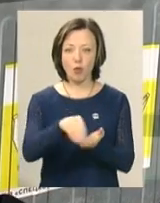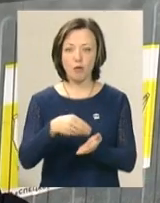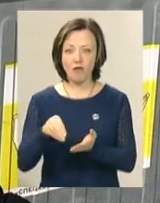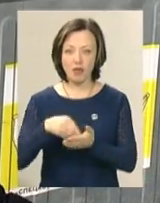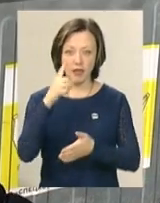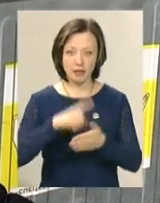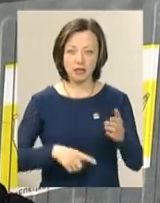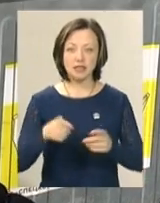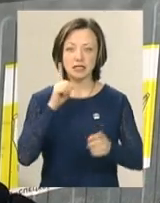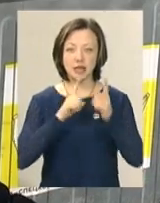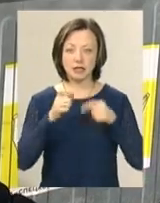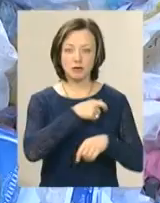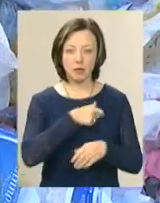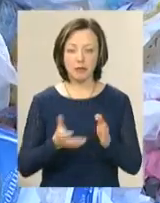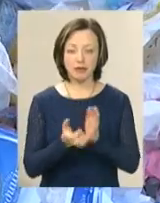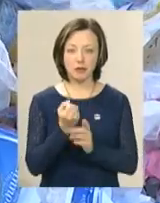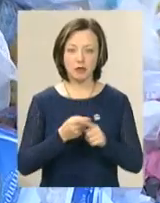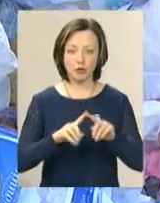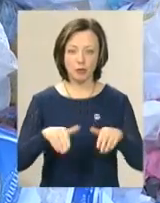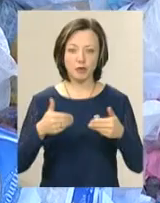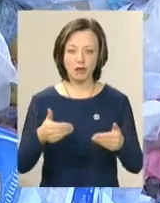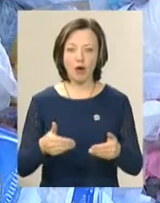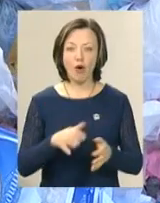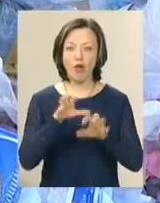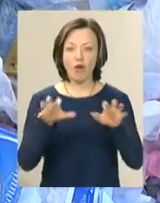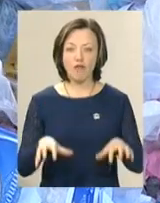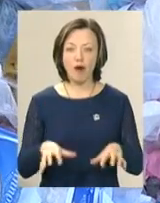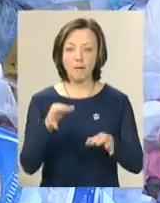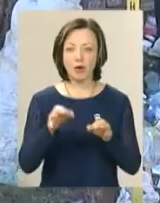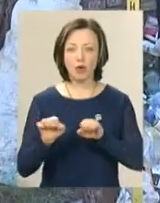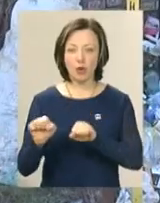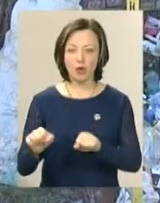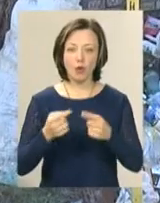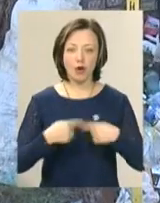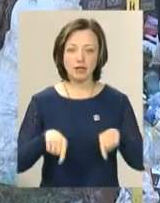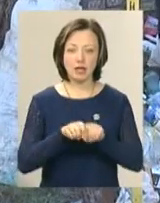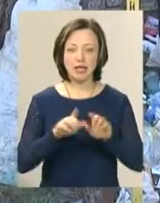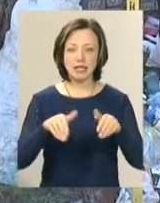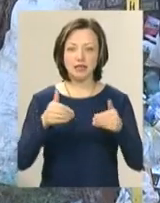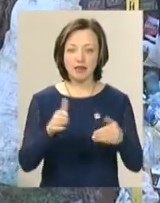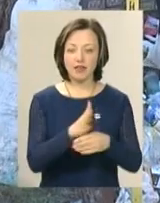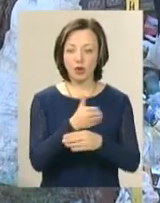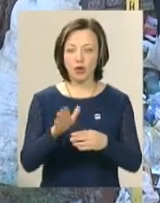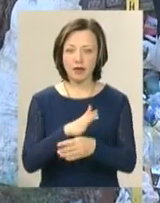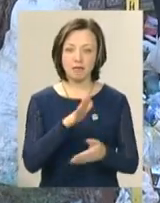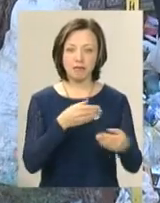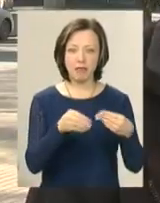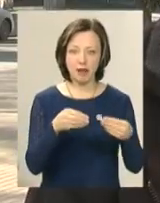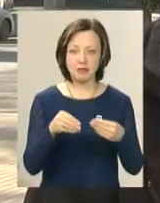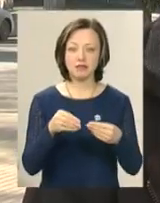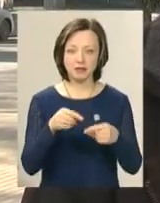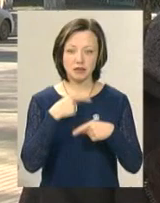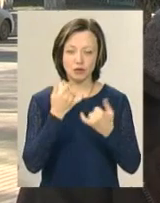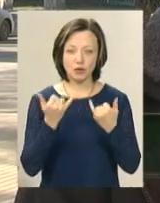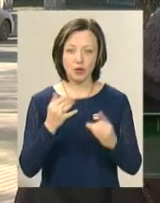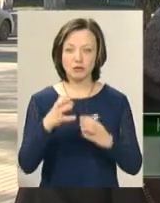Надіємося, що сесія підтримує цю пропозицію. Голова громадської природоохоронної організації Юрій Різніков ініціативу відокремлювати саме пластик вітає. Це